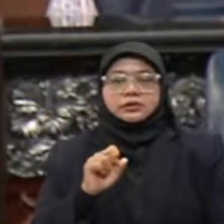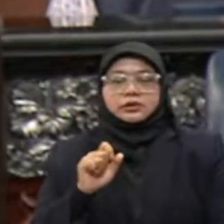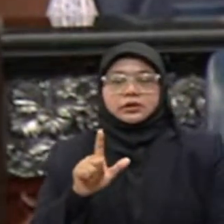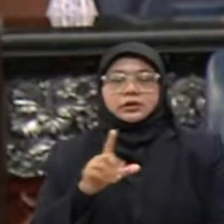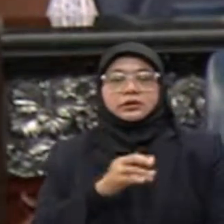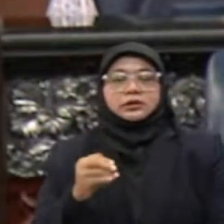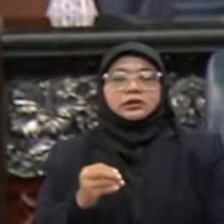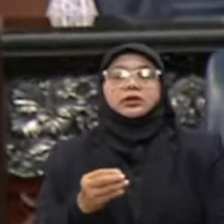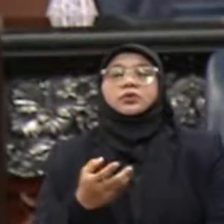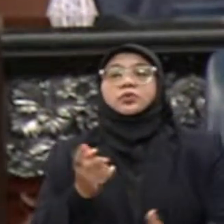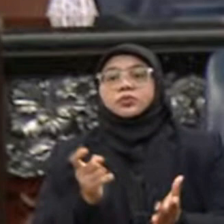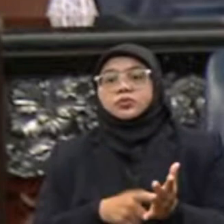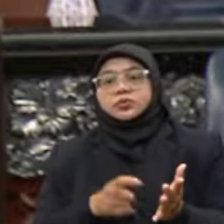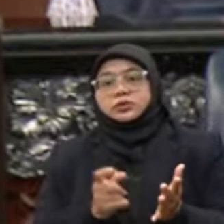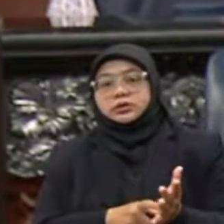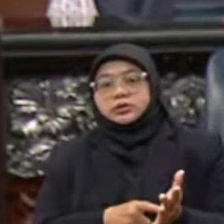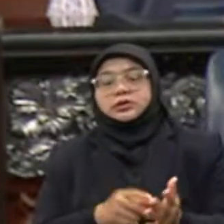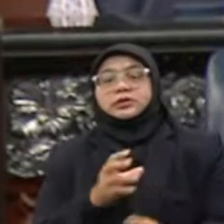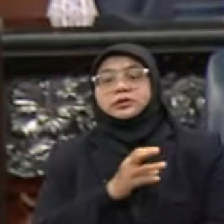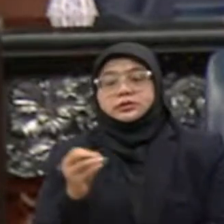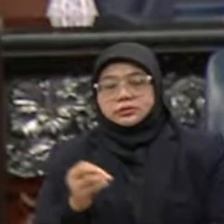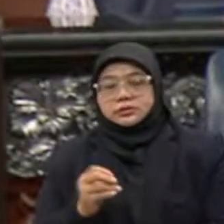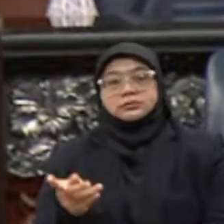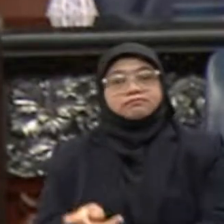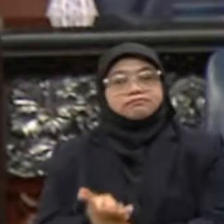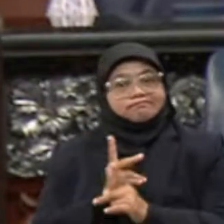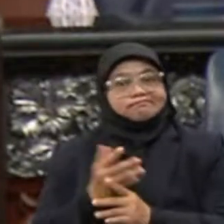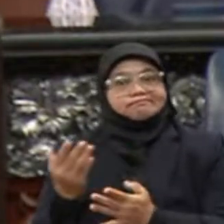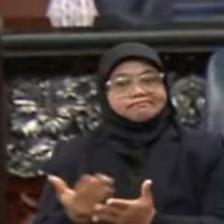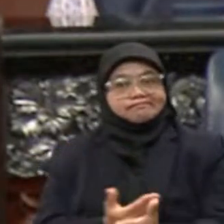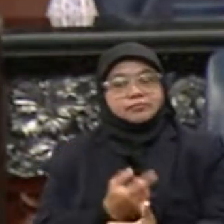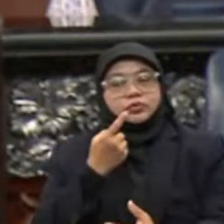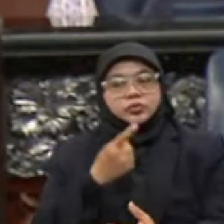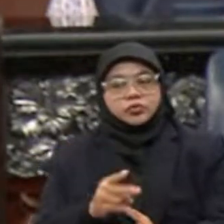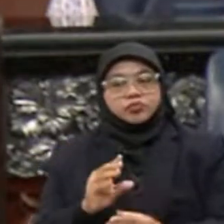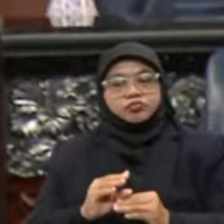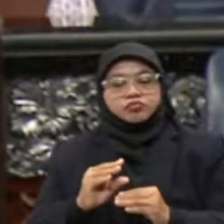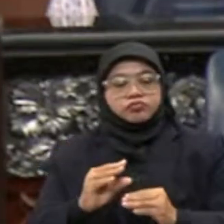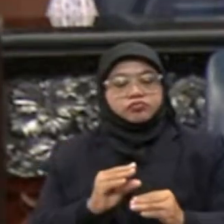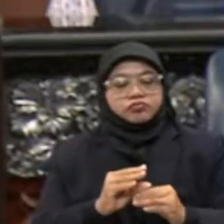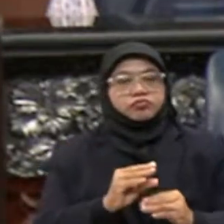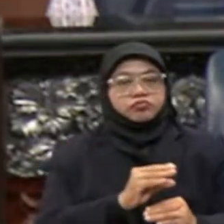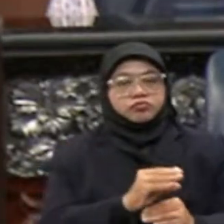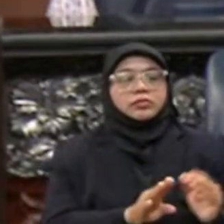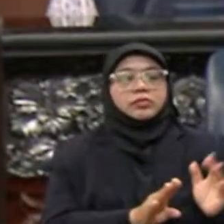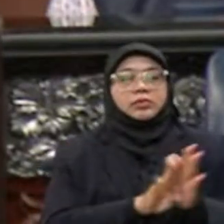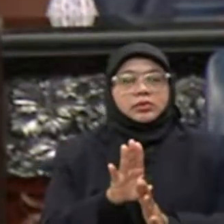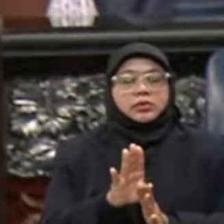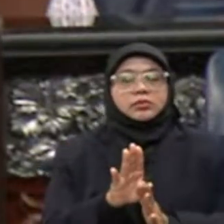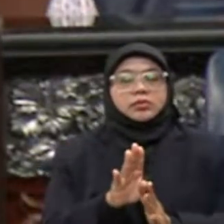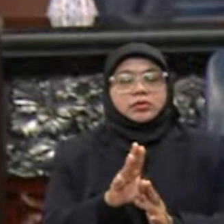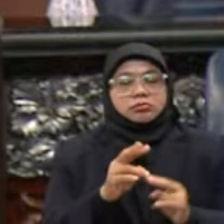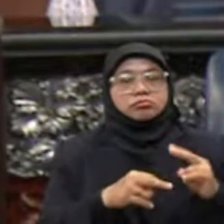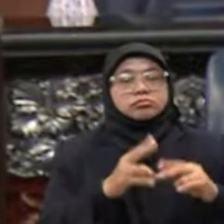principle kerajaan membuat pinjaman baru bagi menampung perbelanjaan pembangunan